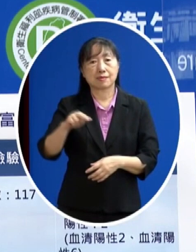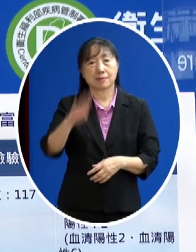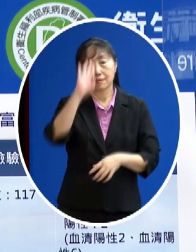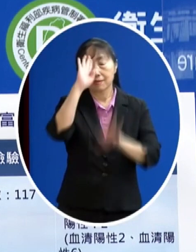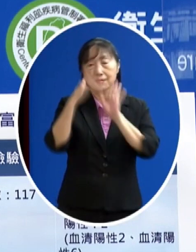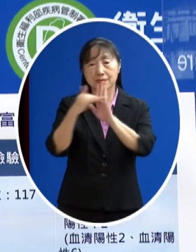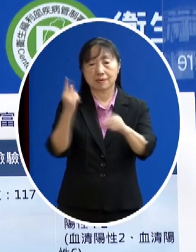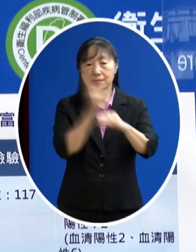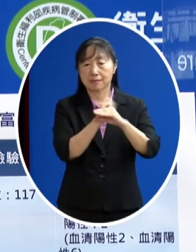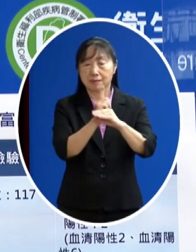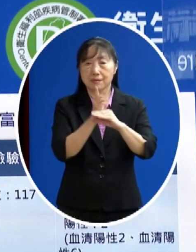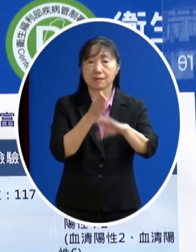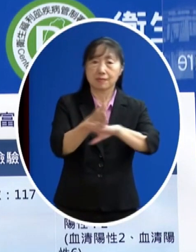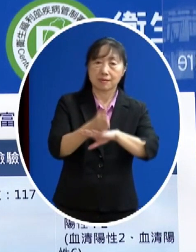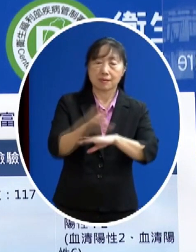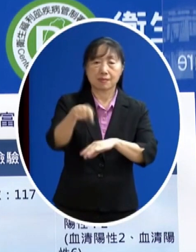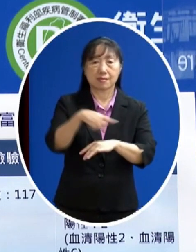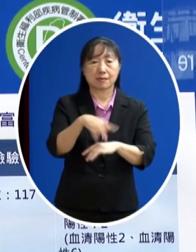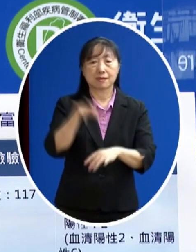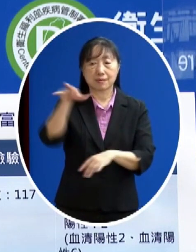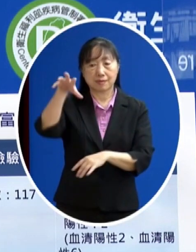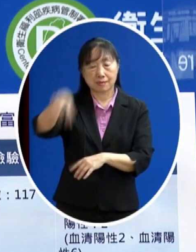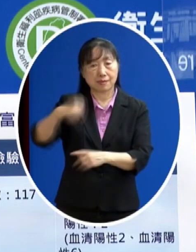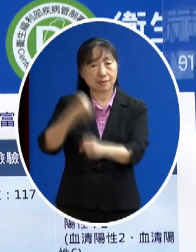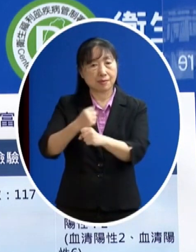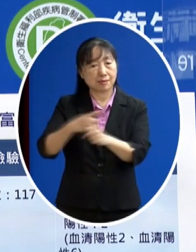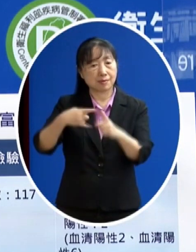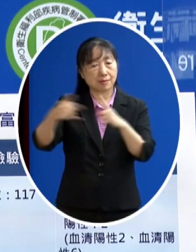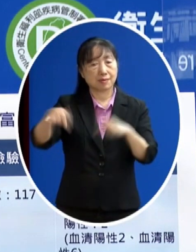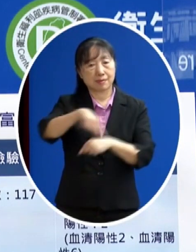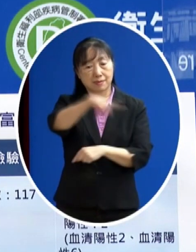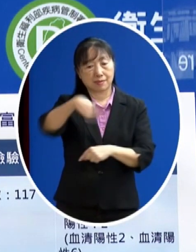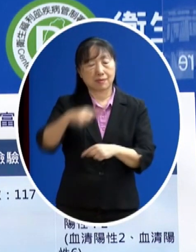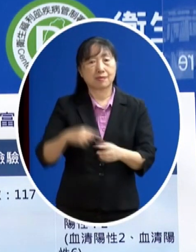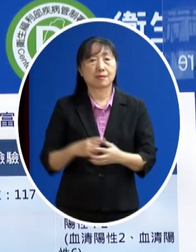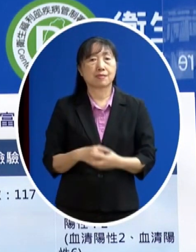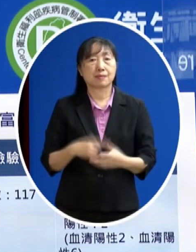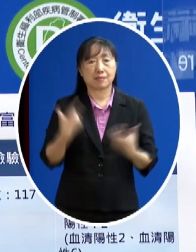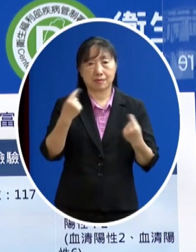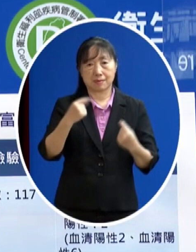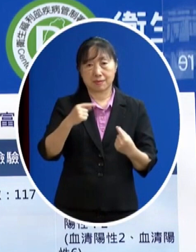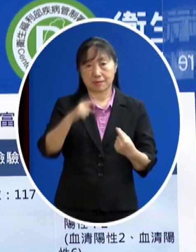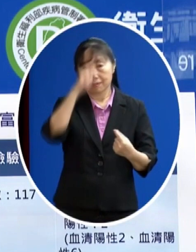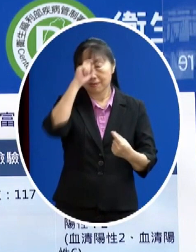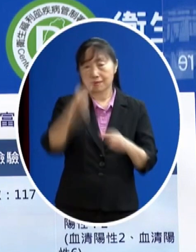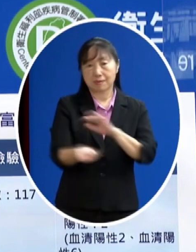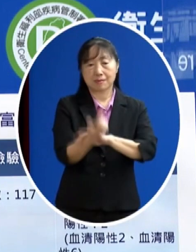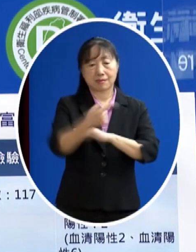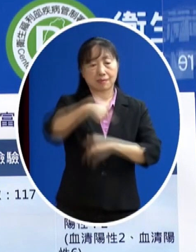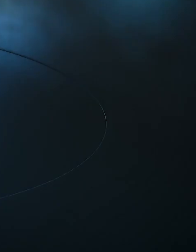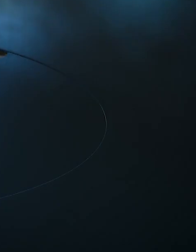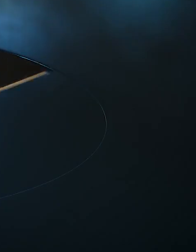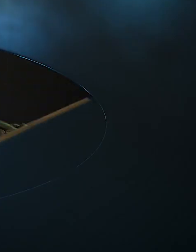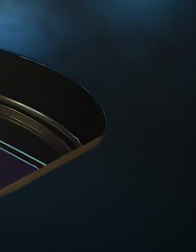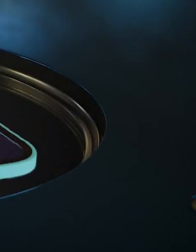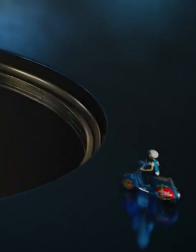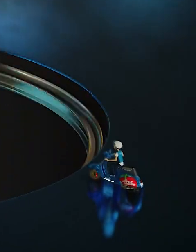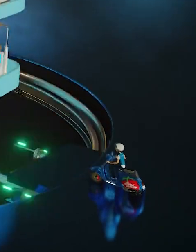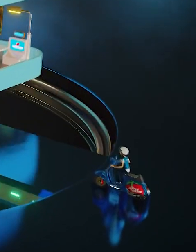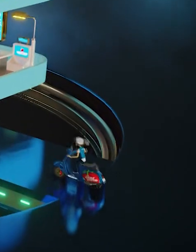车队那还有在机场的相关的工作人员，希望都能够尽速的赶快来打。